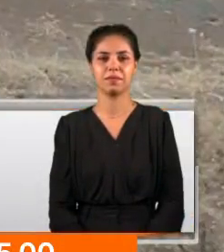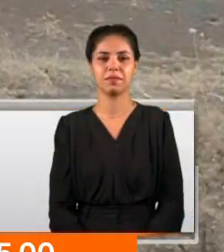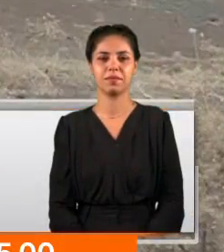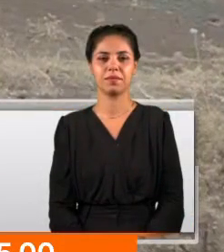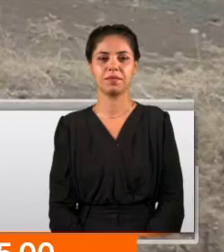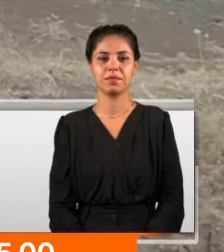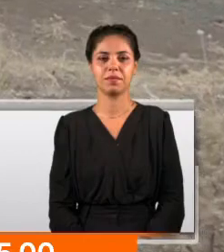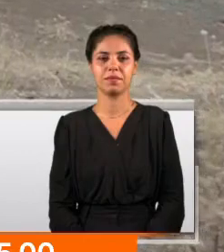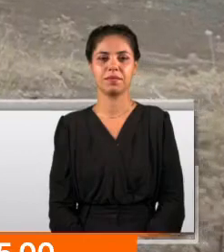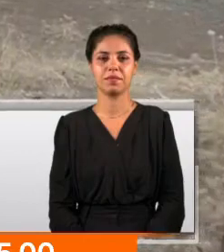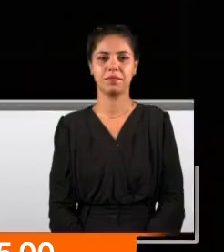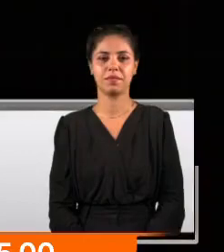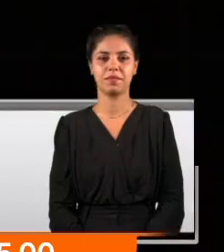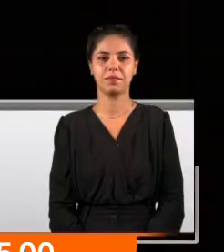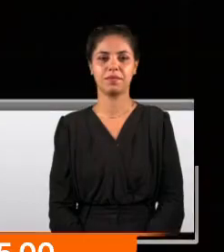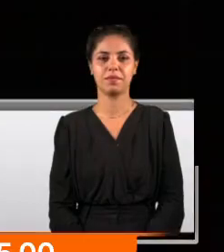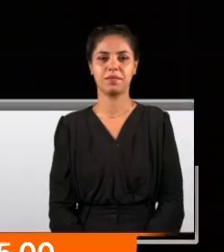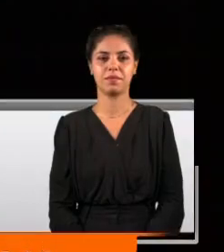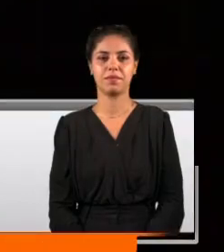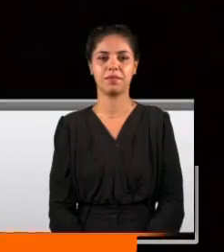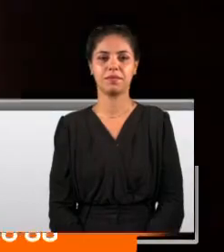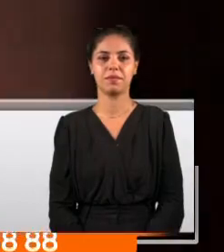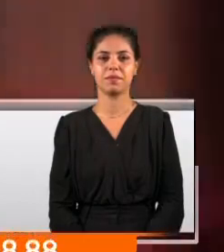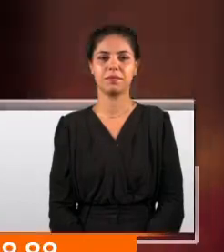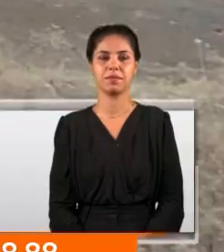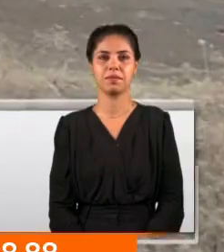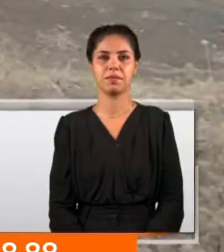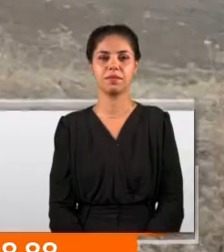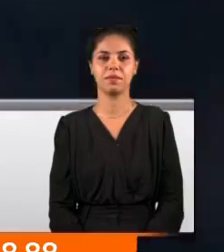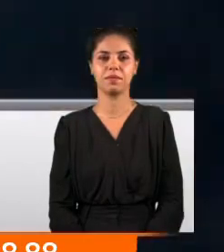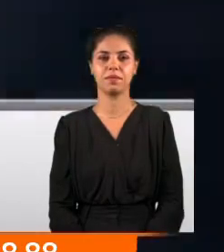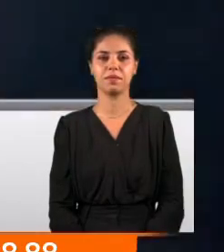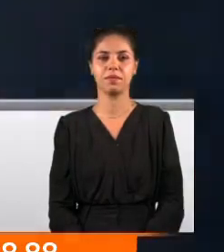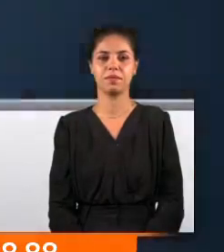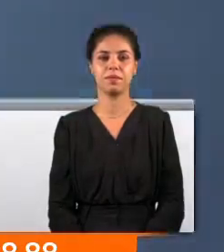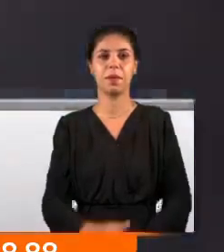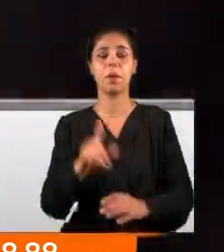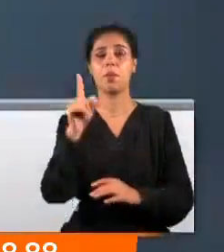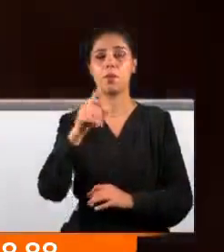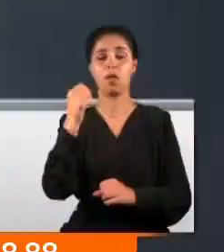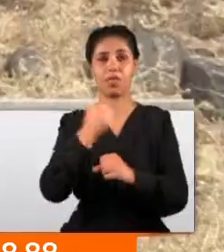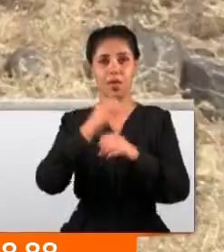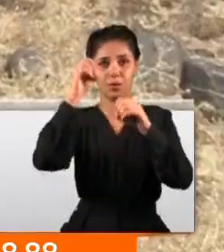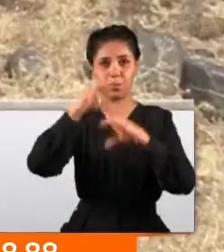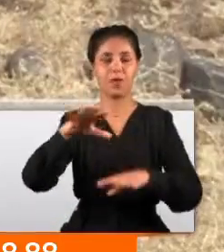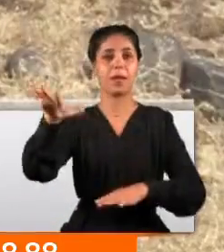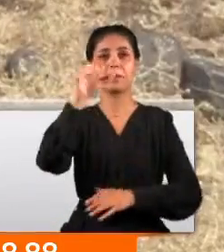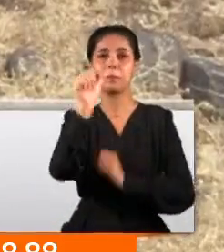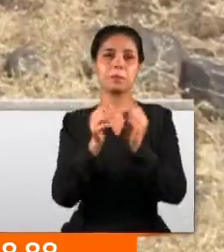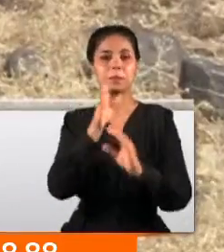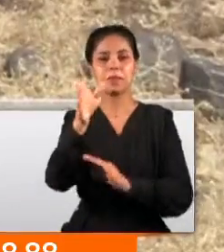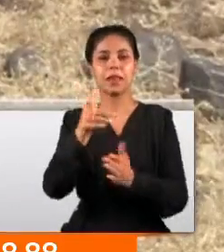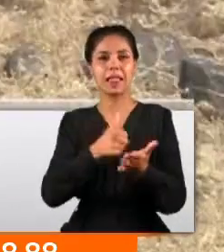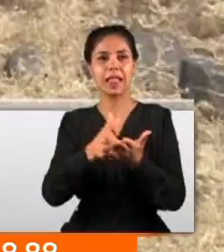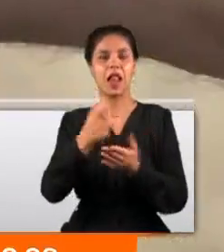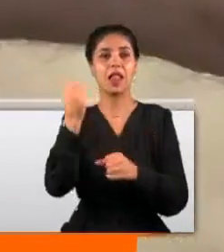Sıcaklık yani elimizi alamıyorduk o zaman. Aa o ne lan? Aa göktaşı mı? Parlıyordu. Göktaşı düşer düşmez peşine koştu. Tarlada